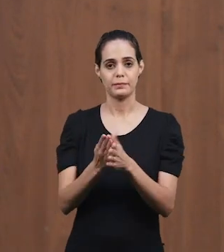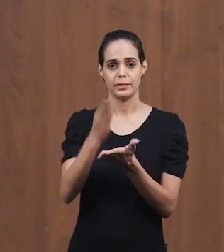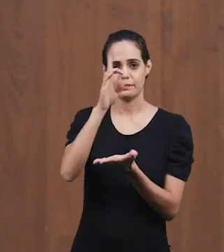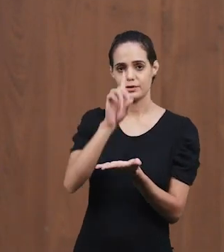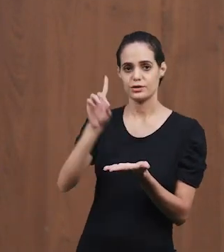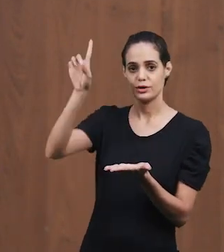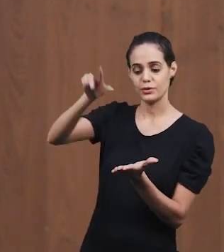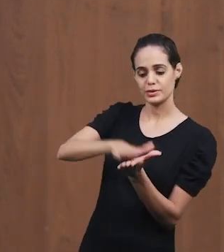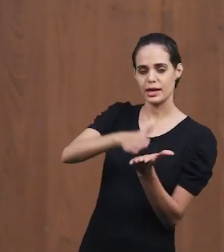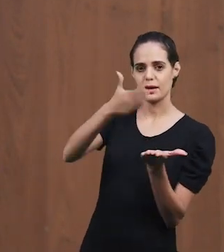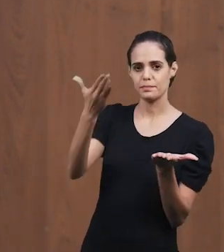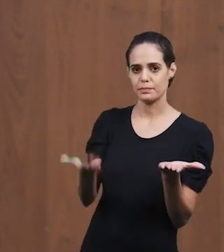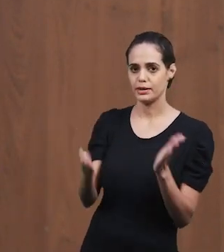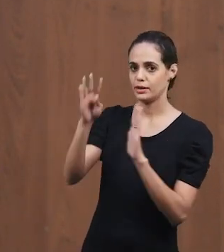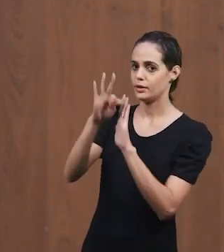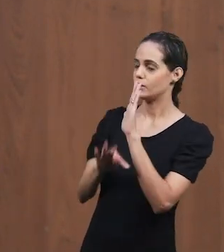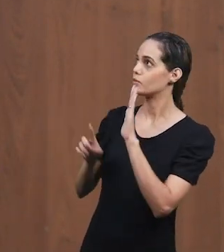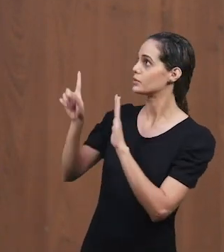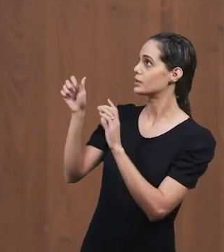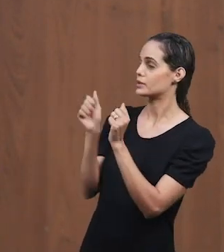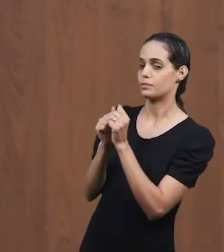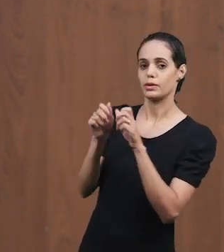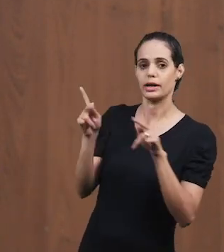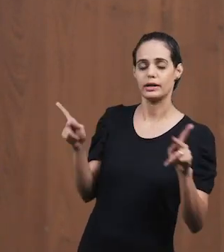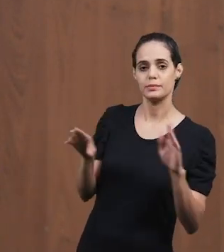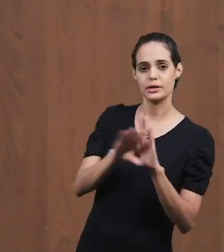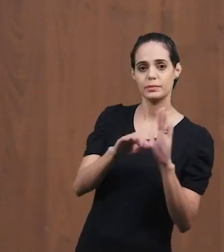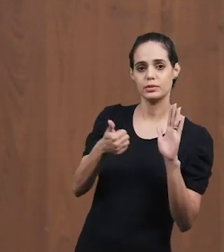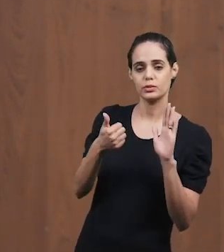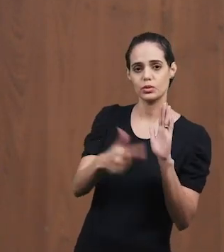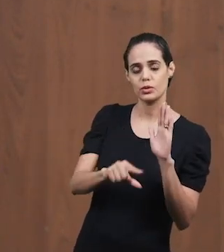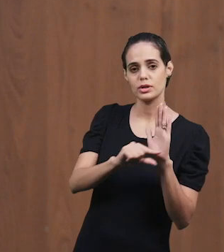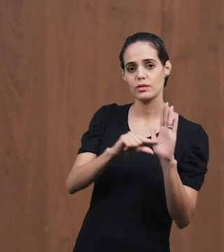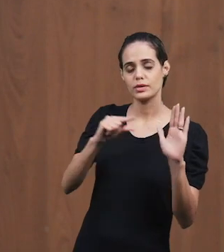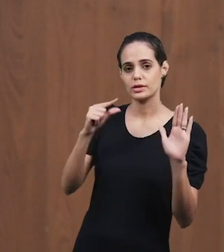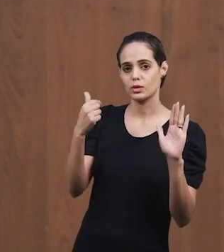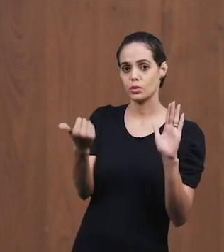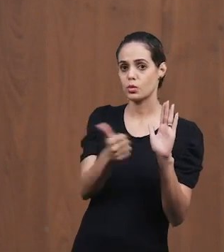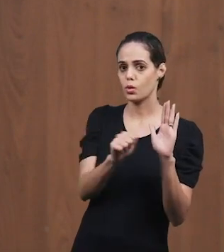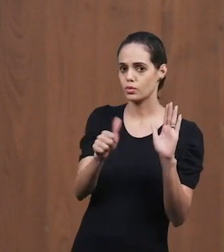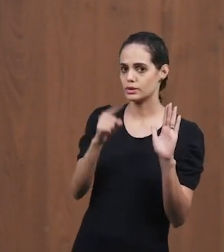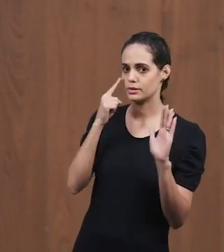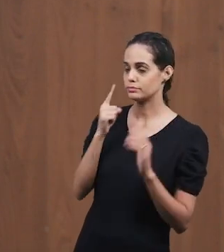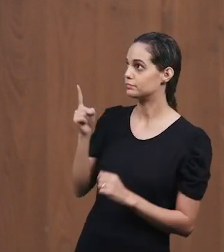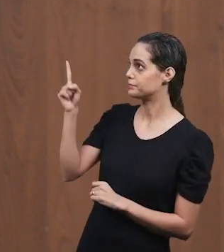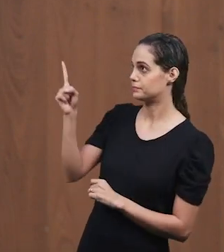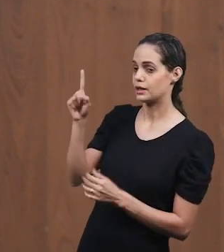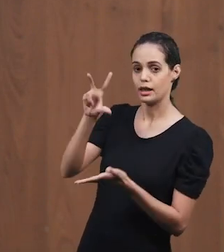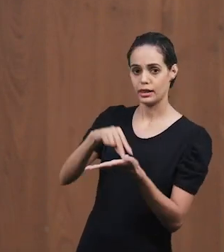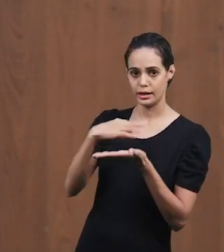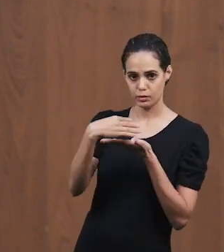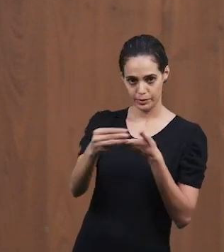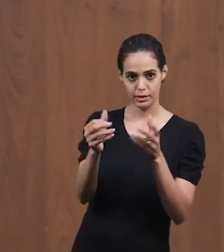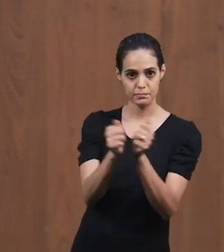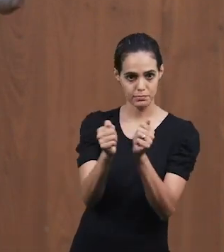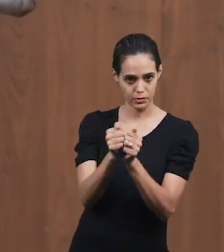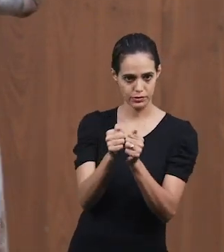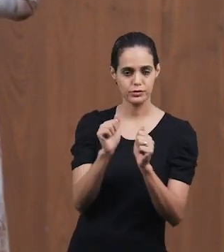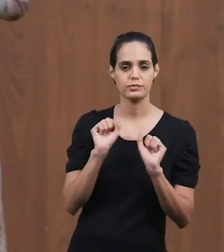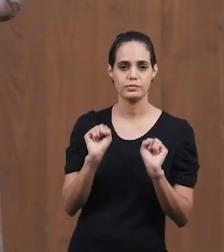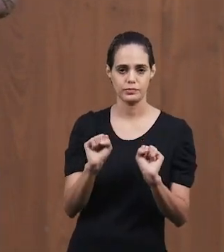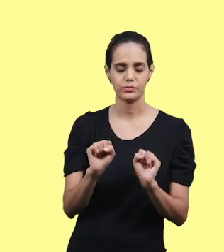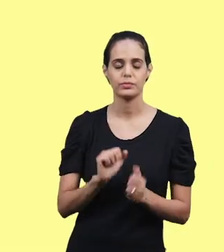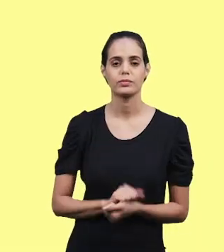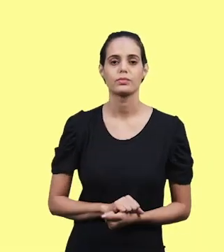va être projeté le texte dans le livre d'Apocalypse, chapitre 12, verset 11. Nous allons lire tous